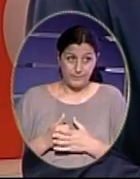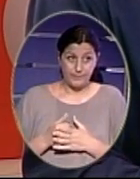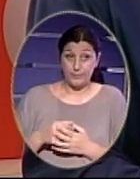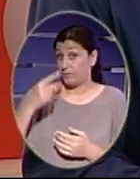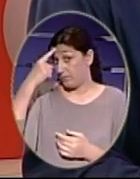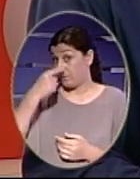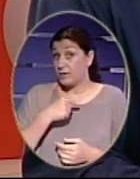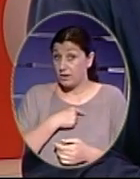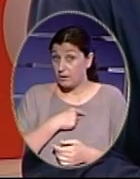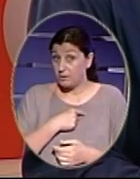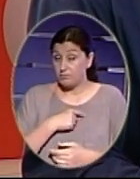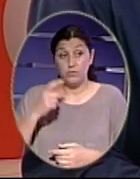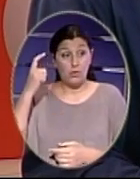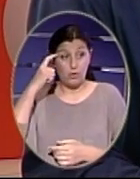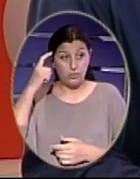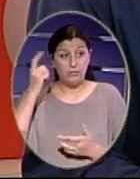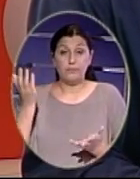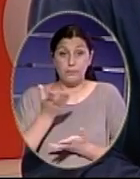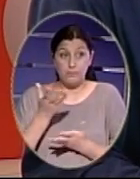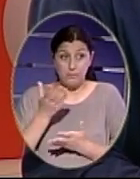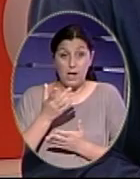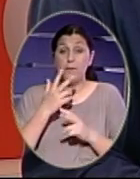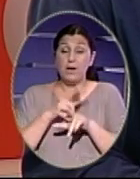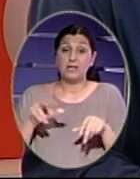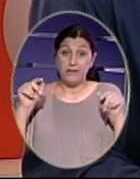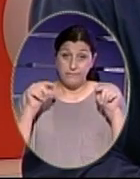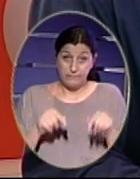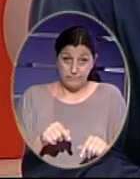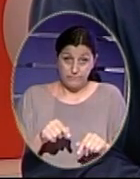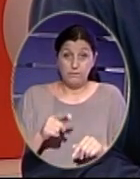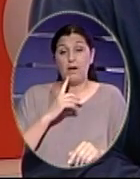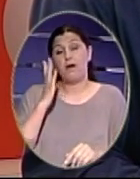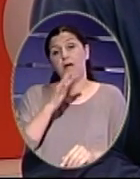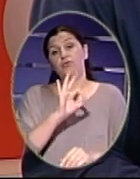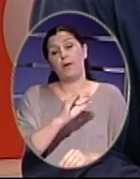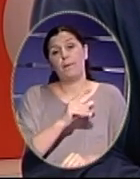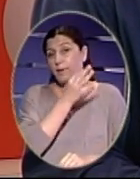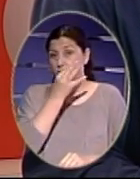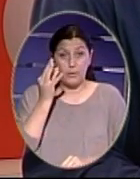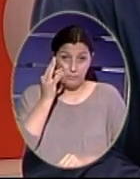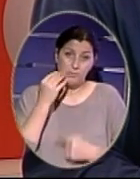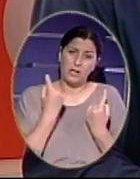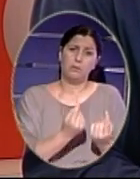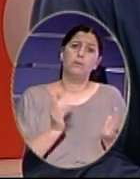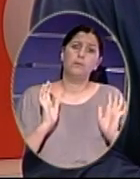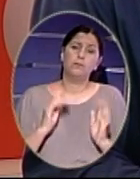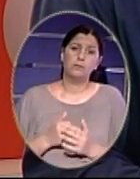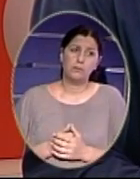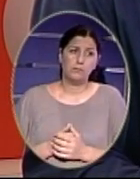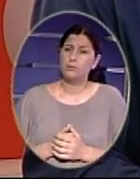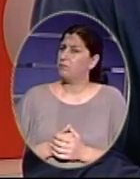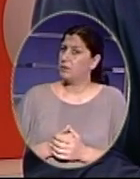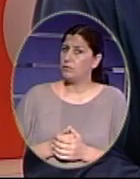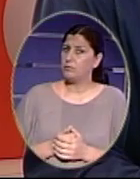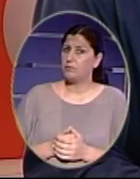לדעתי אני חושב שכל מה שיקרה בהנצחת המצב הקיים יהיה לרעת הבדואים בעצמם. למה?